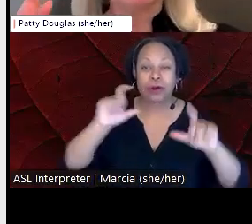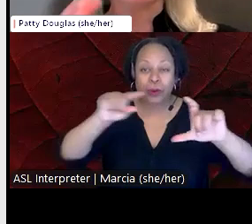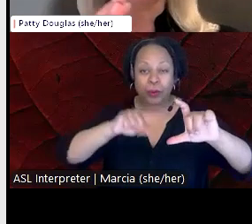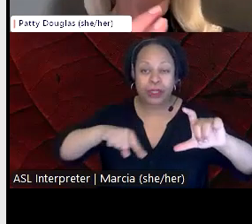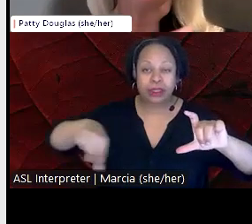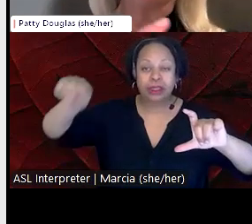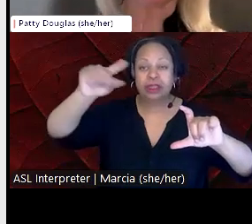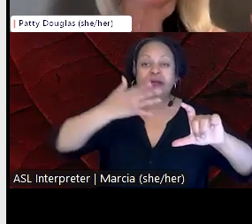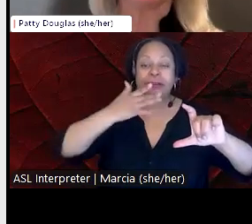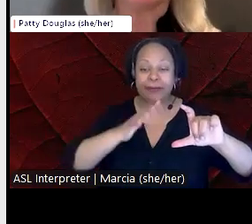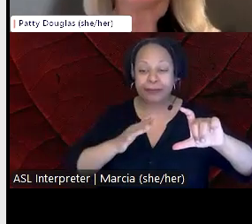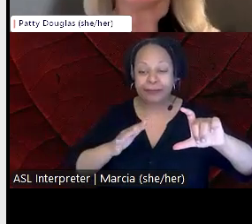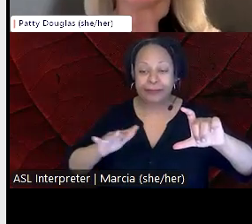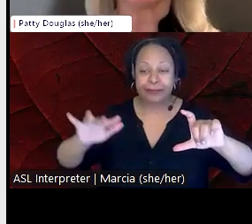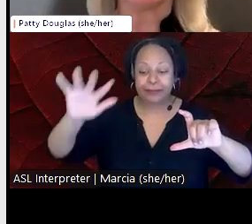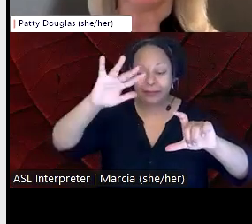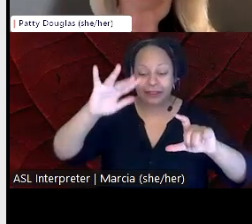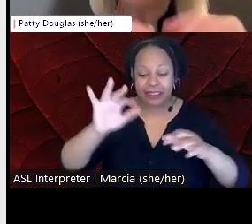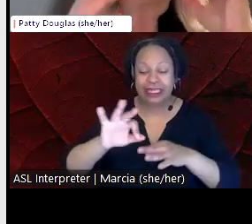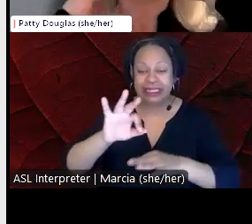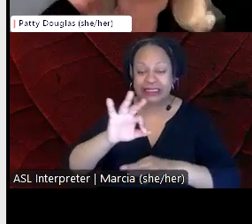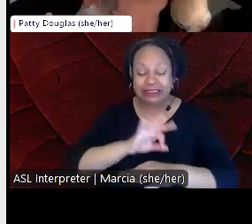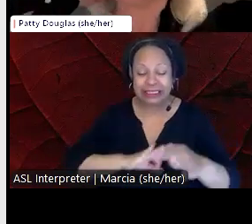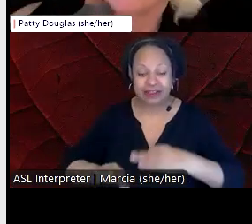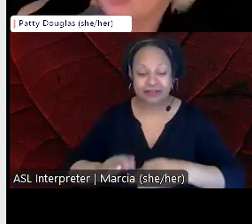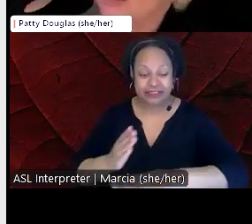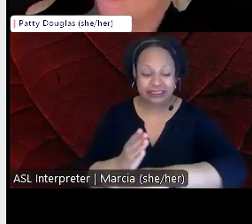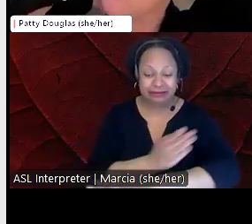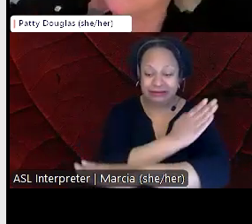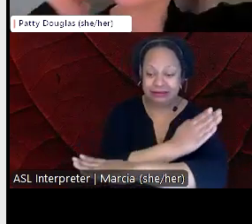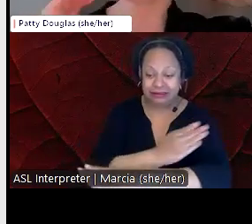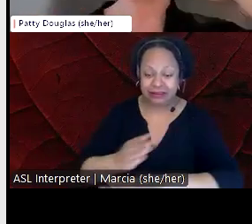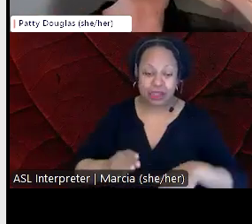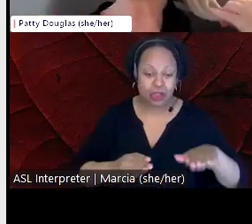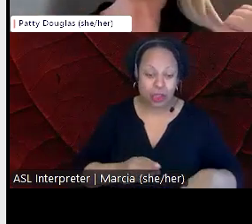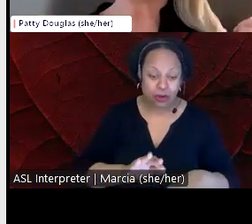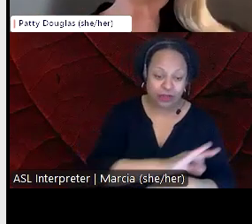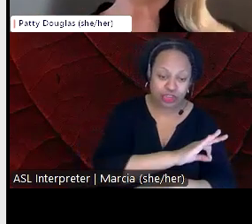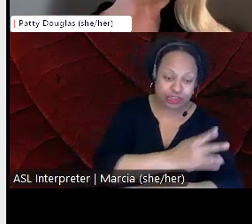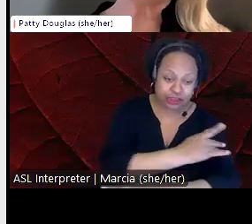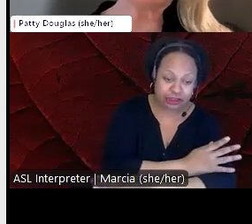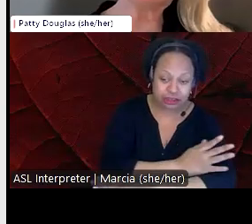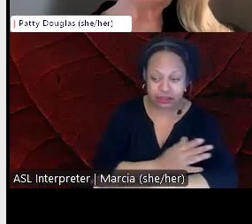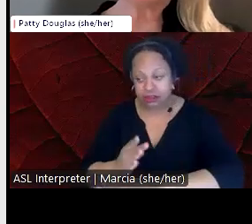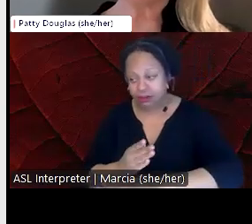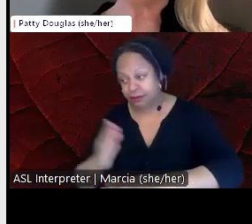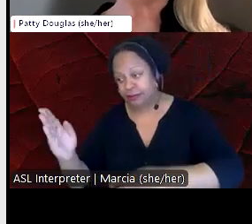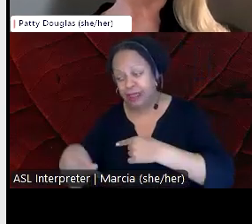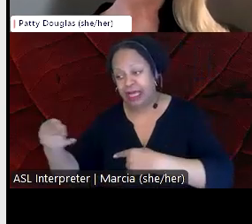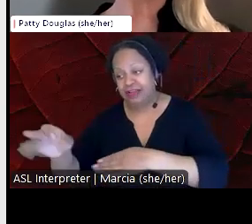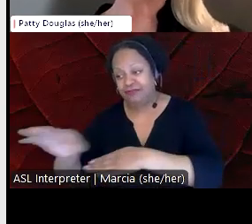couleur à l'écran. Plutôt que d'avoir le spectre, on passe de faible fonctionnement, haut fonctionnement. Beaucoup de